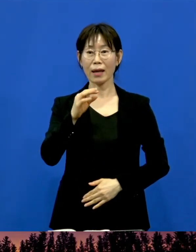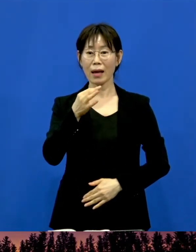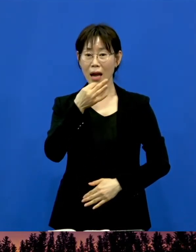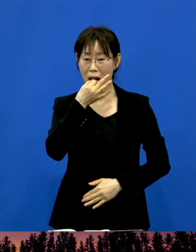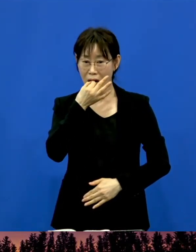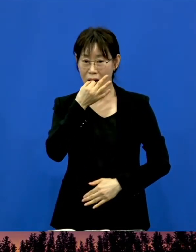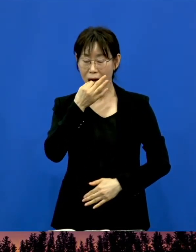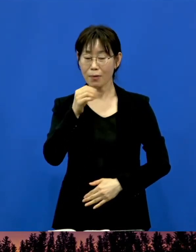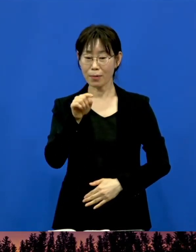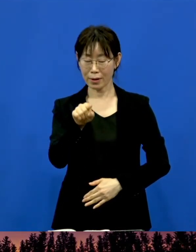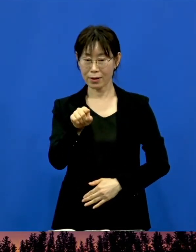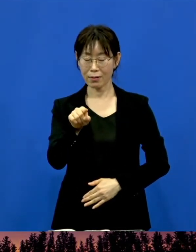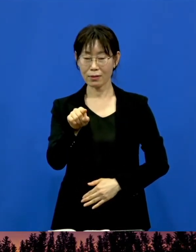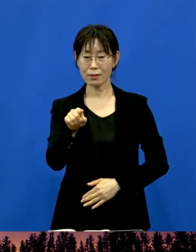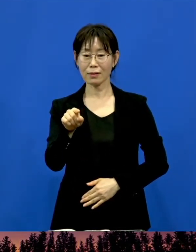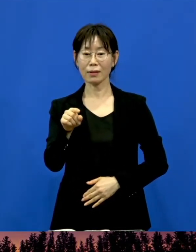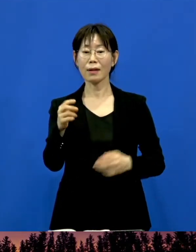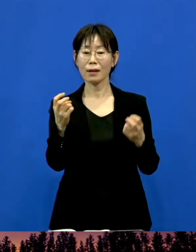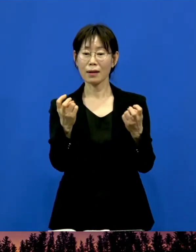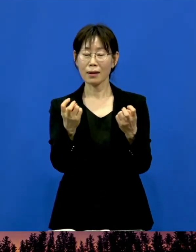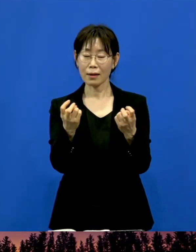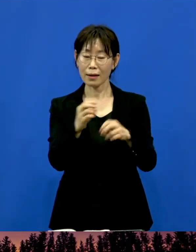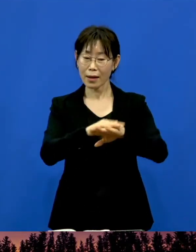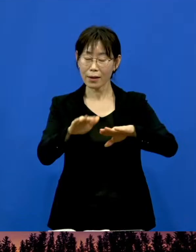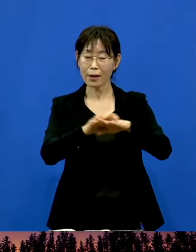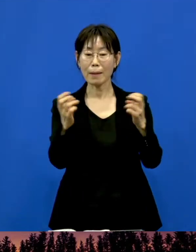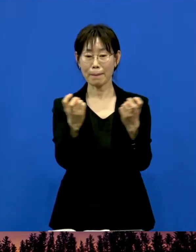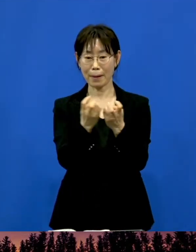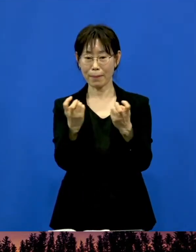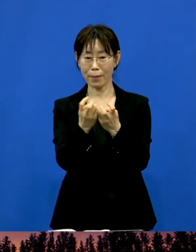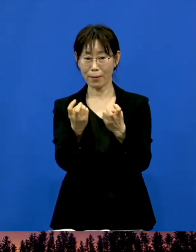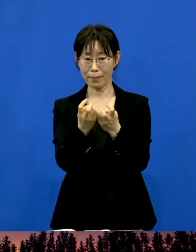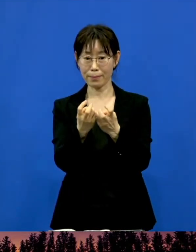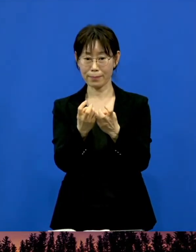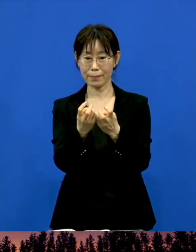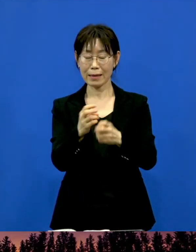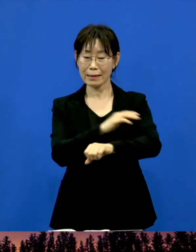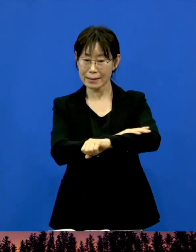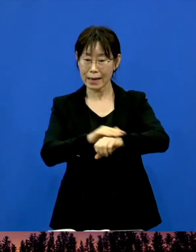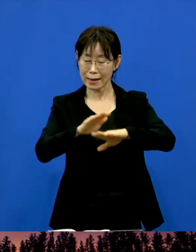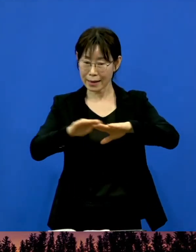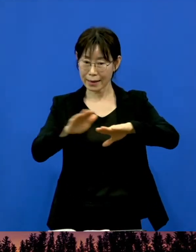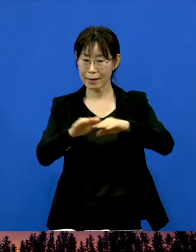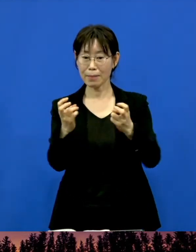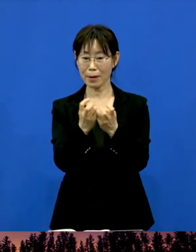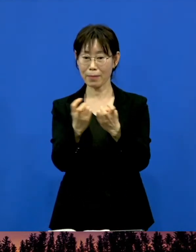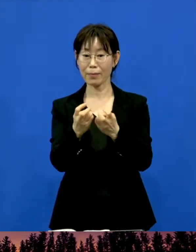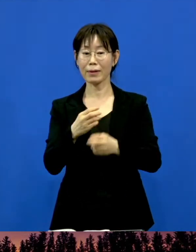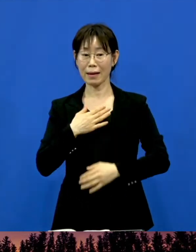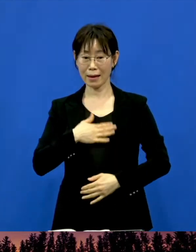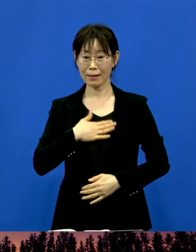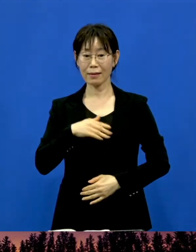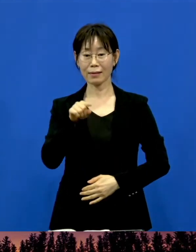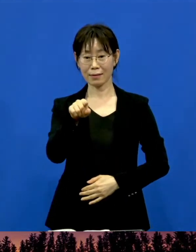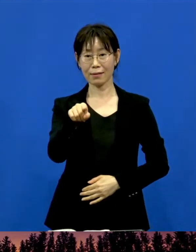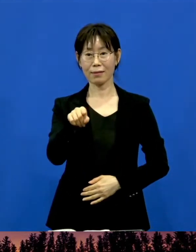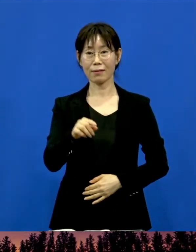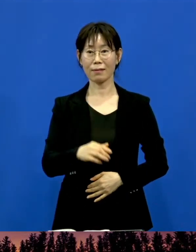어떻게 처리하느냐와 연관이 있습니다. 욕구를 어떻게 다룰까? 이 욕구의 방향을 어디로 하느냐는 것입니다.